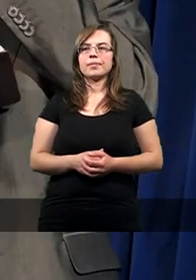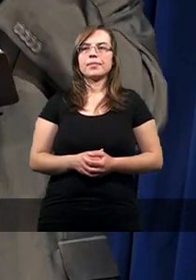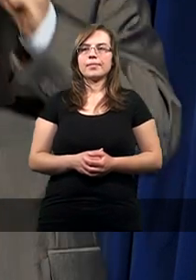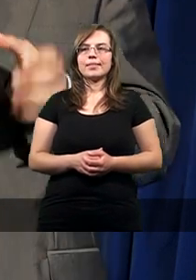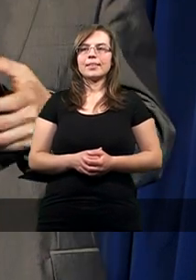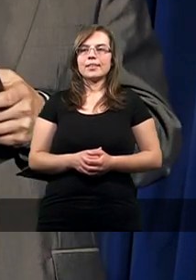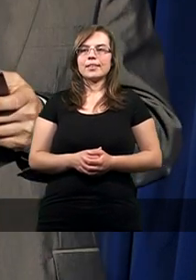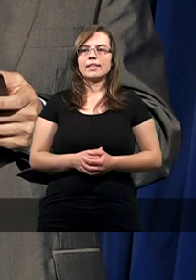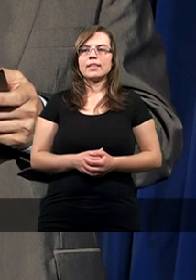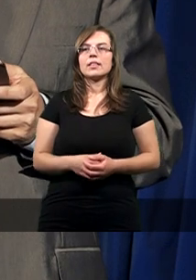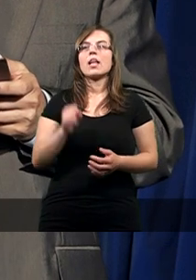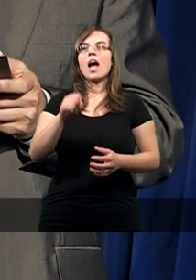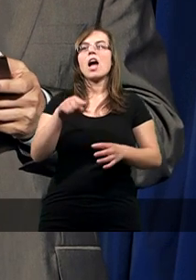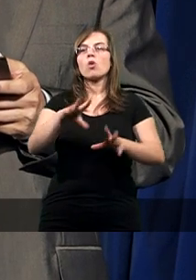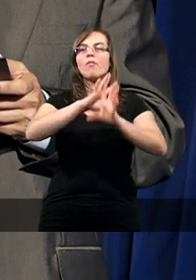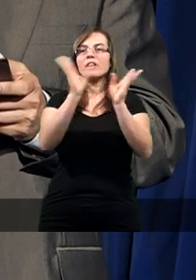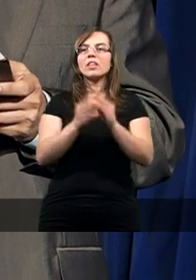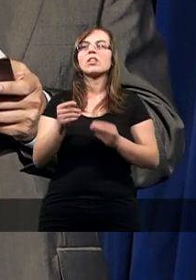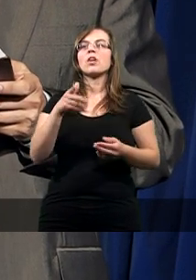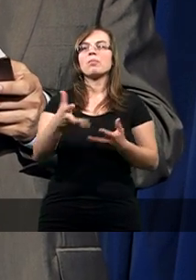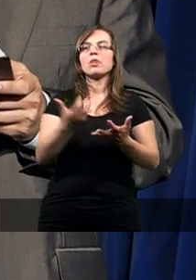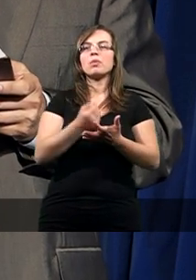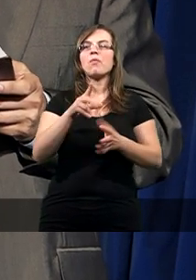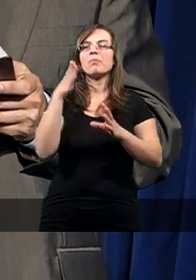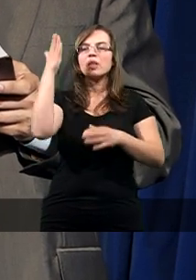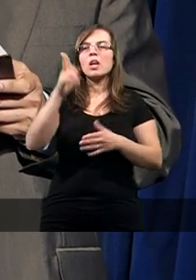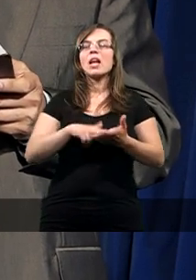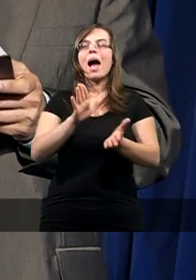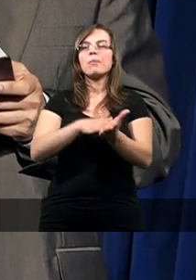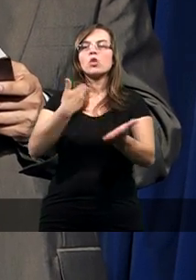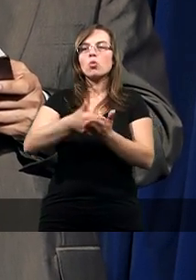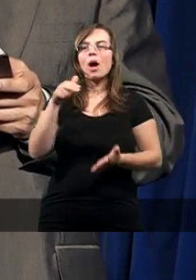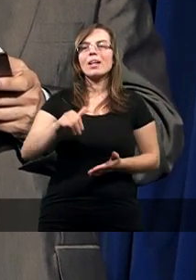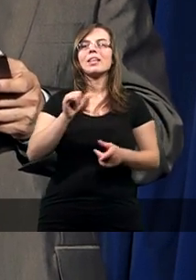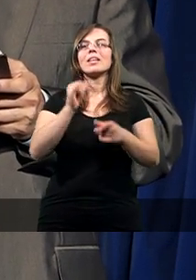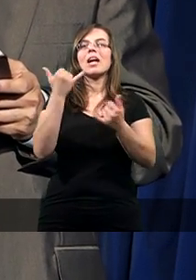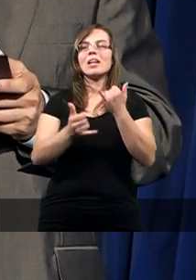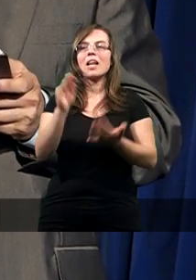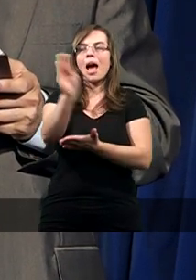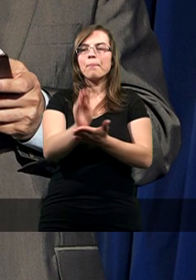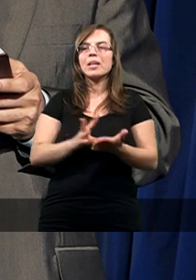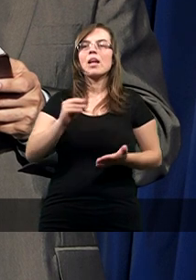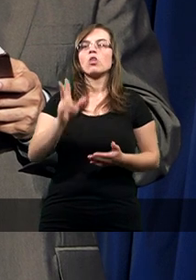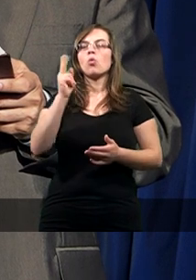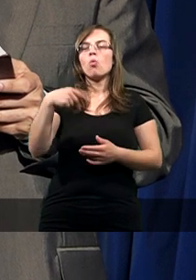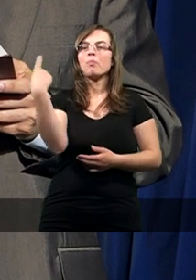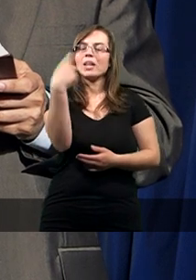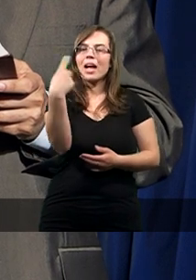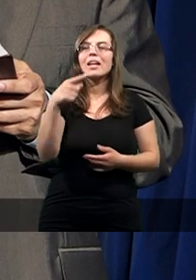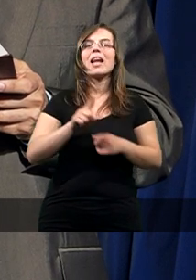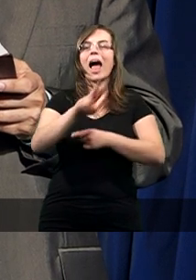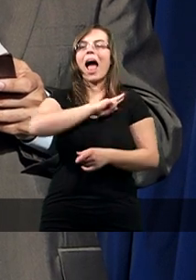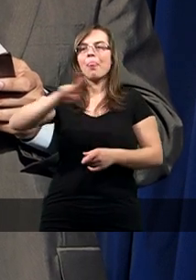ends of the world are come. A to wszystko na tamtych przyszło dla przykładu, jest napisane ku